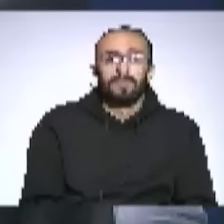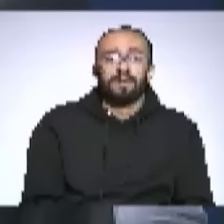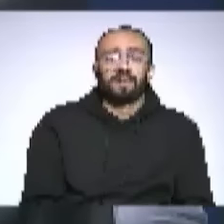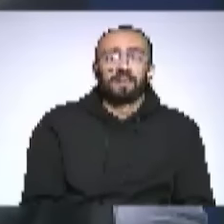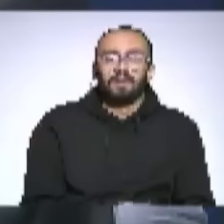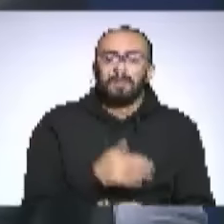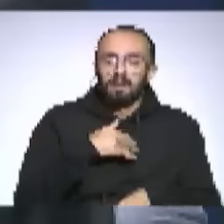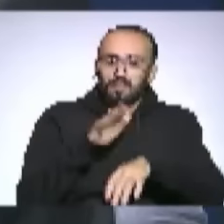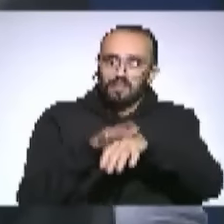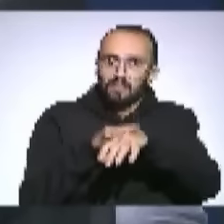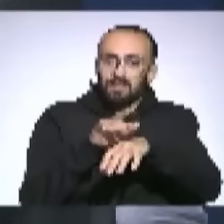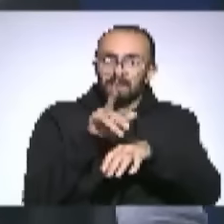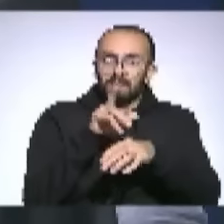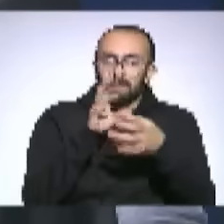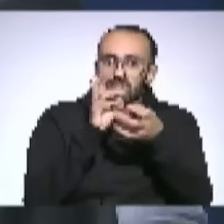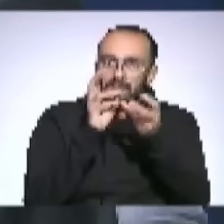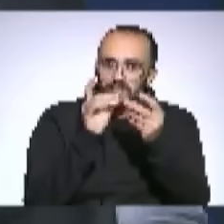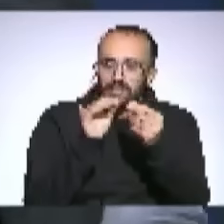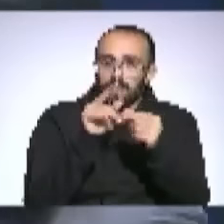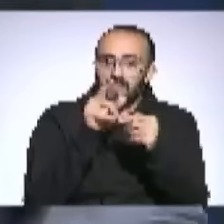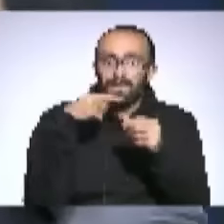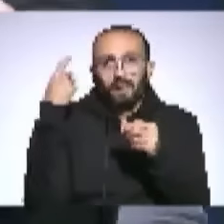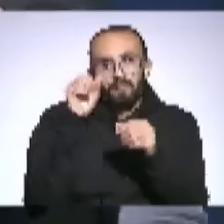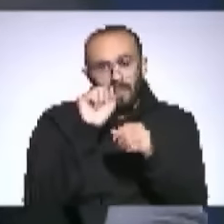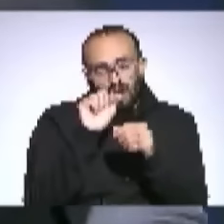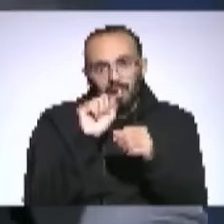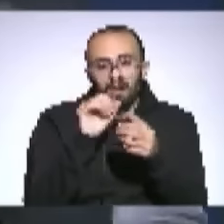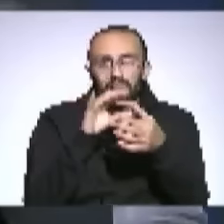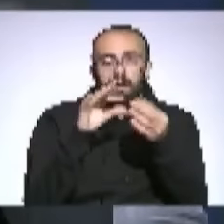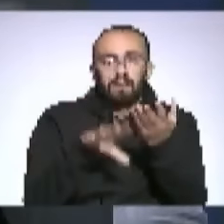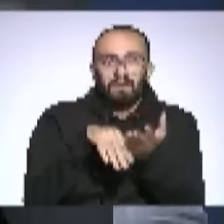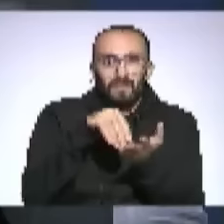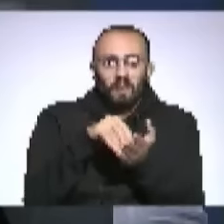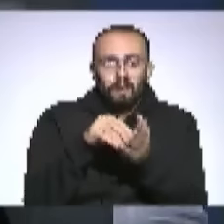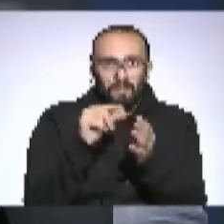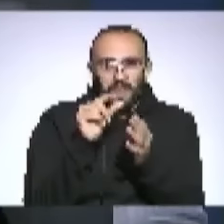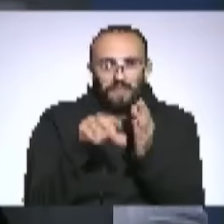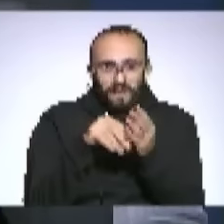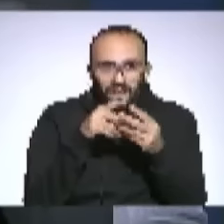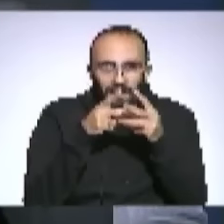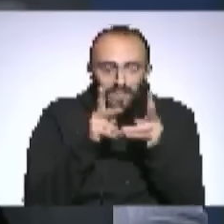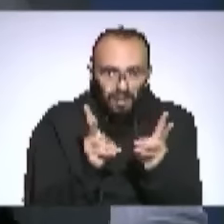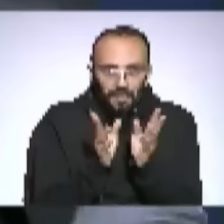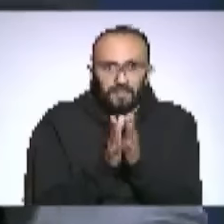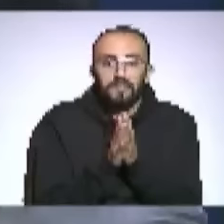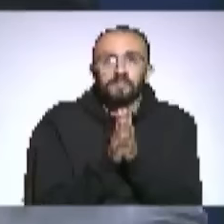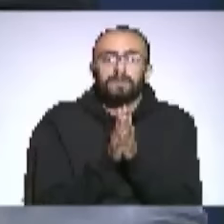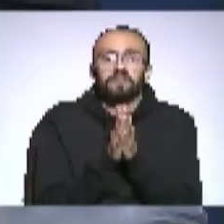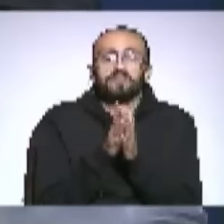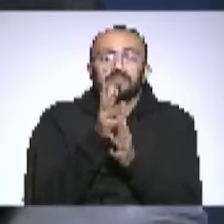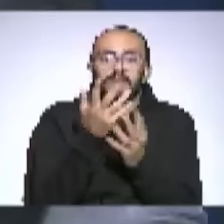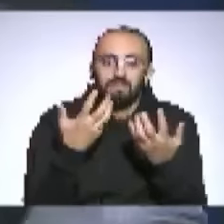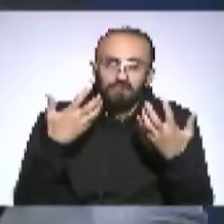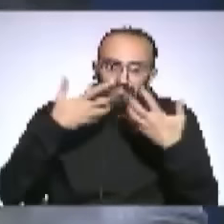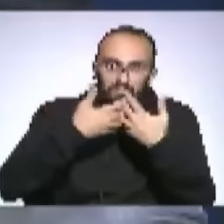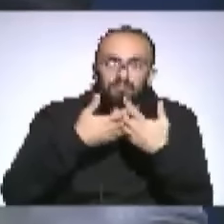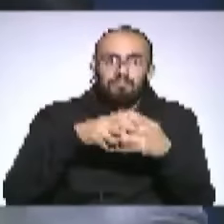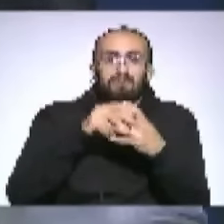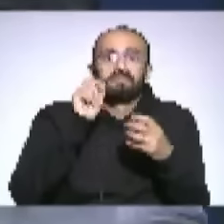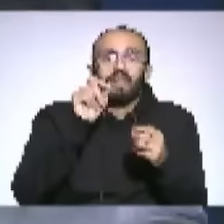اشاركك في فكرك وخاصه فكرك دايما واللي بتقوليه في مقدمه البرنامج هو انعكاس لانخراط جوه المجتمع